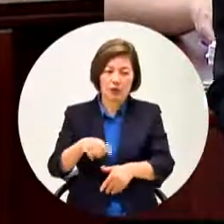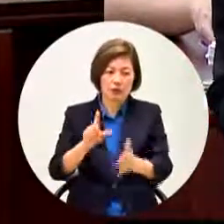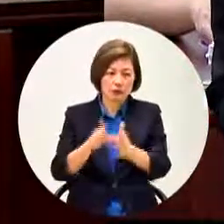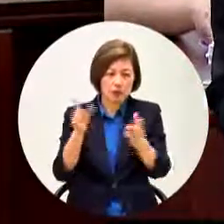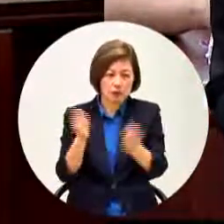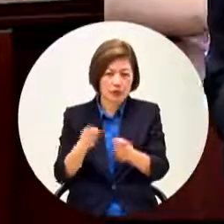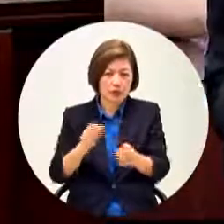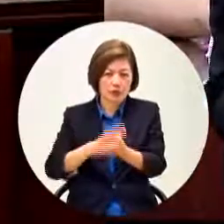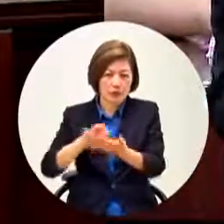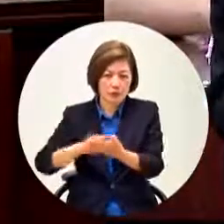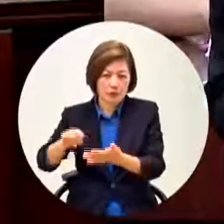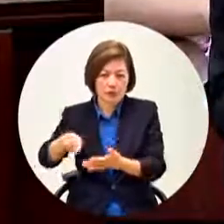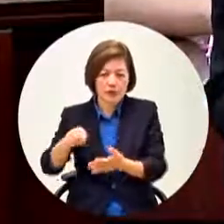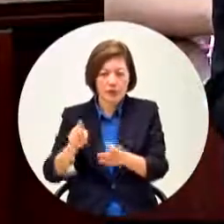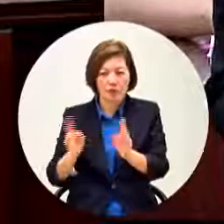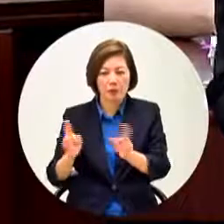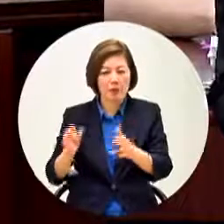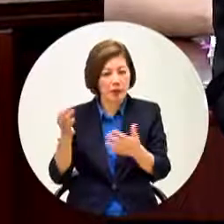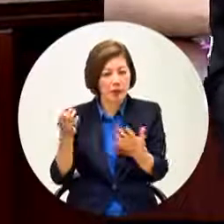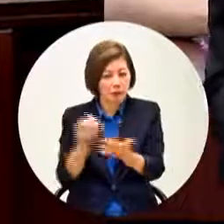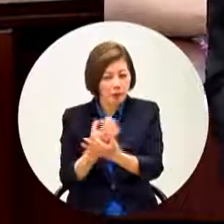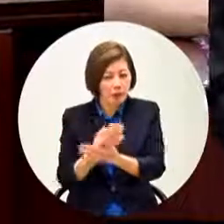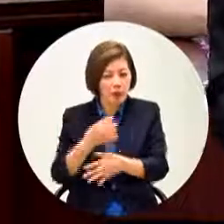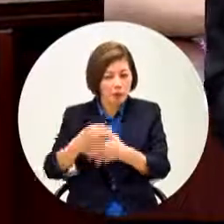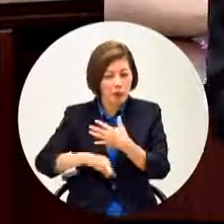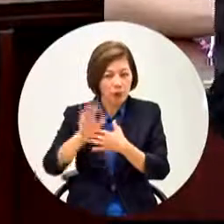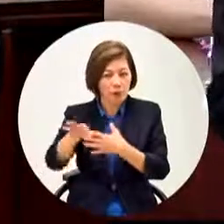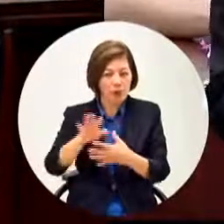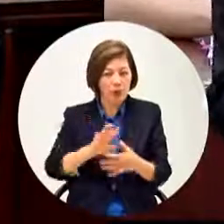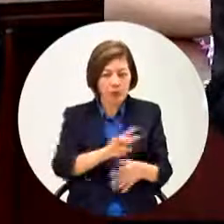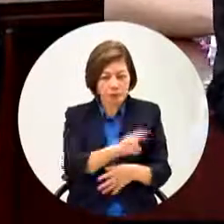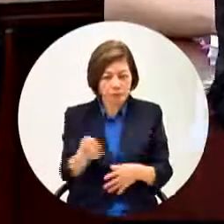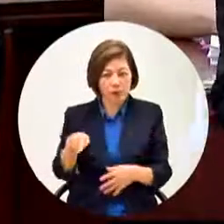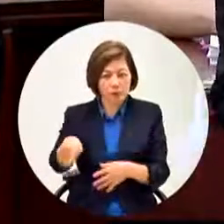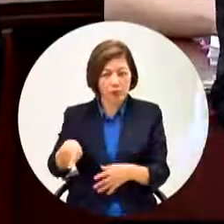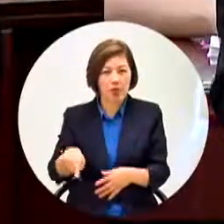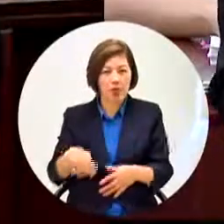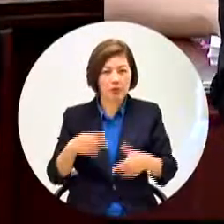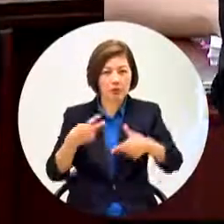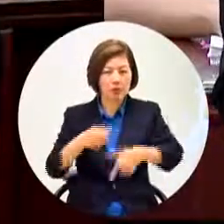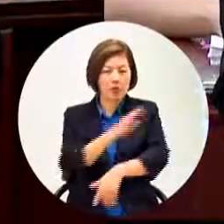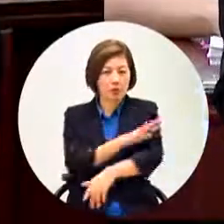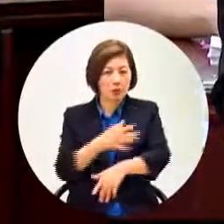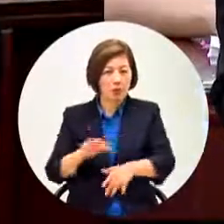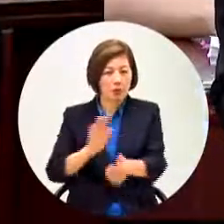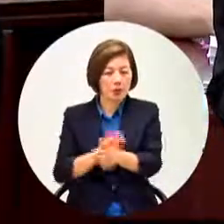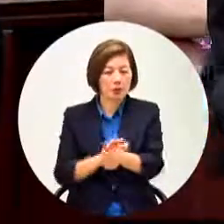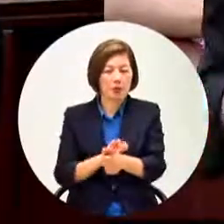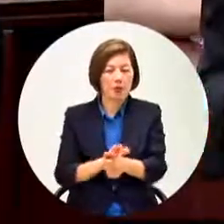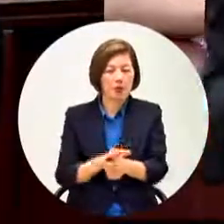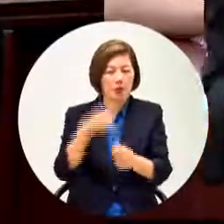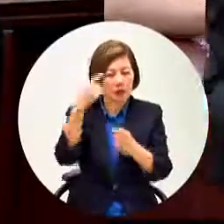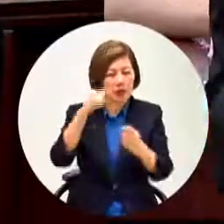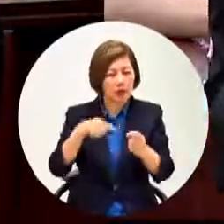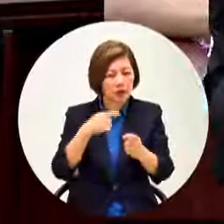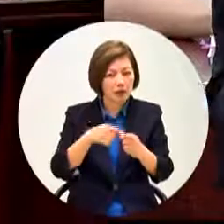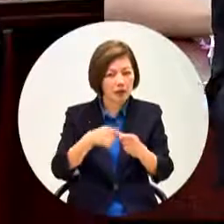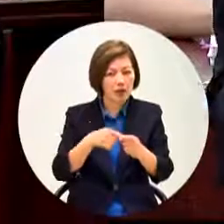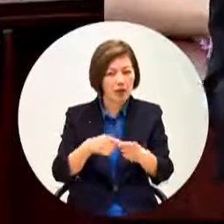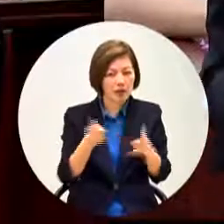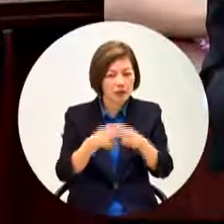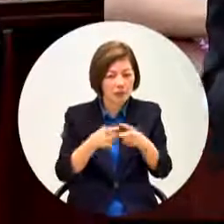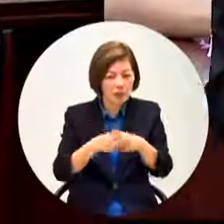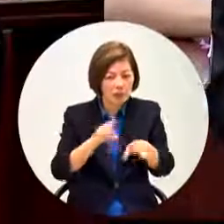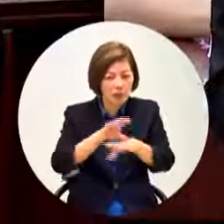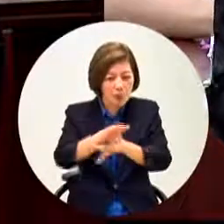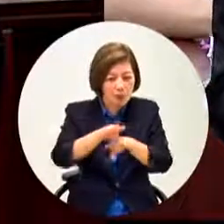人力需求的不足的问题。那在明年的部分，这一部那个小型扫街车的部分，我们也会再增加，希望